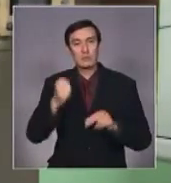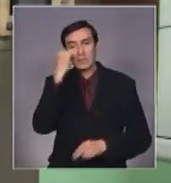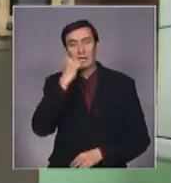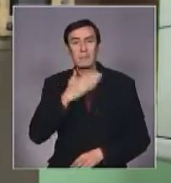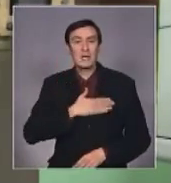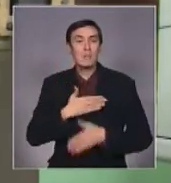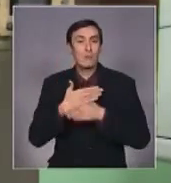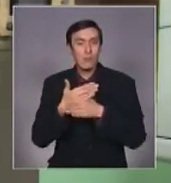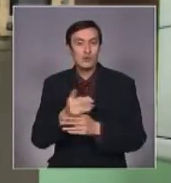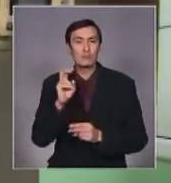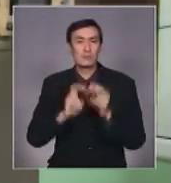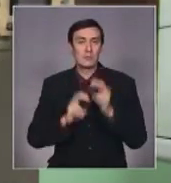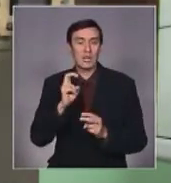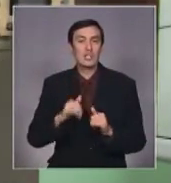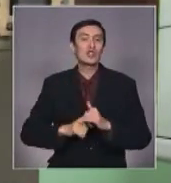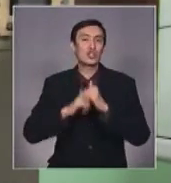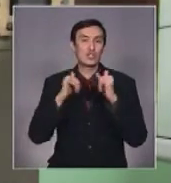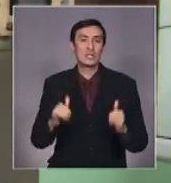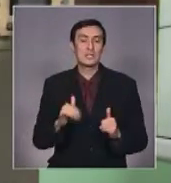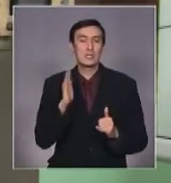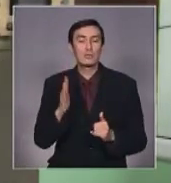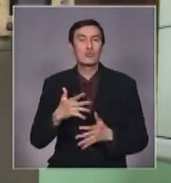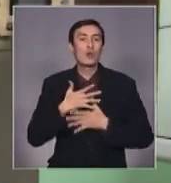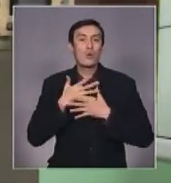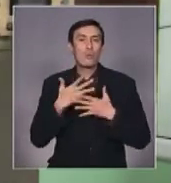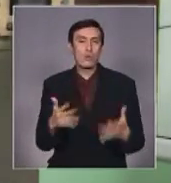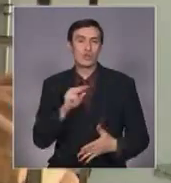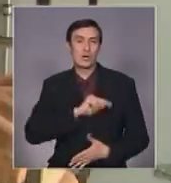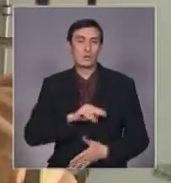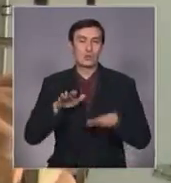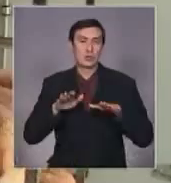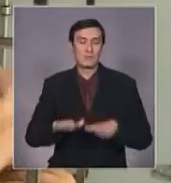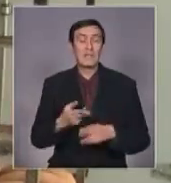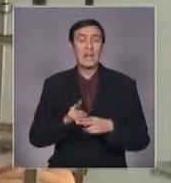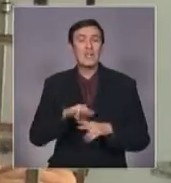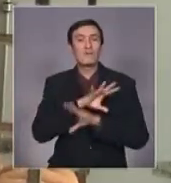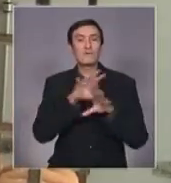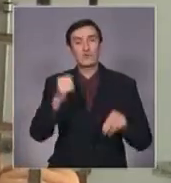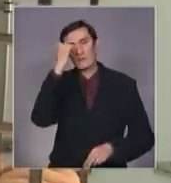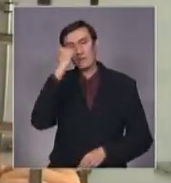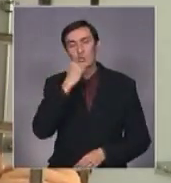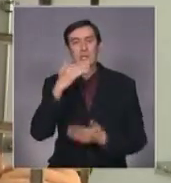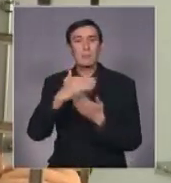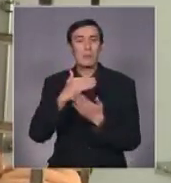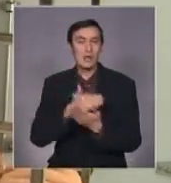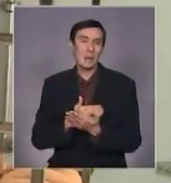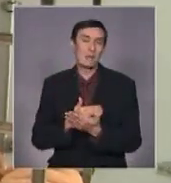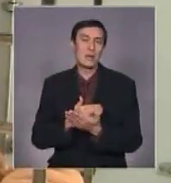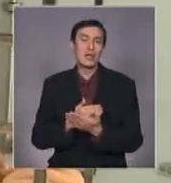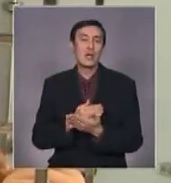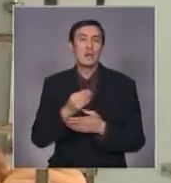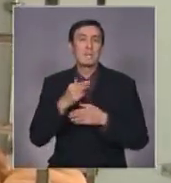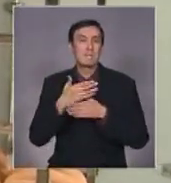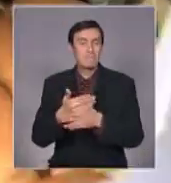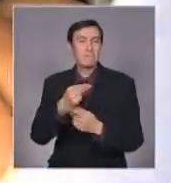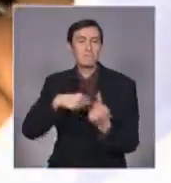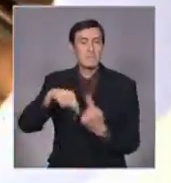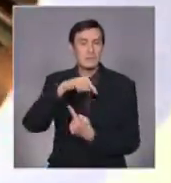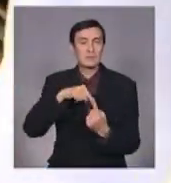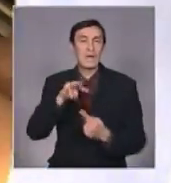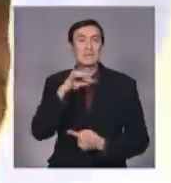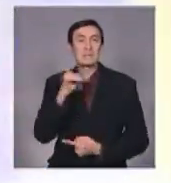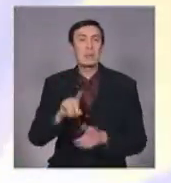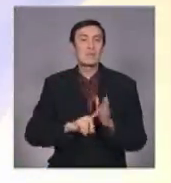моей работе предприятие расширится и появится больше рабочих мест. Все это возможности дорожной карты бизнеса. А с мая она стала